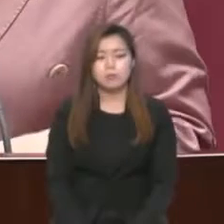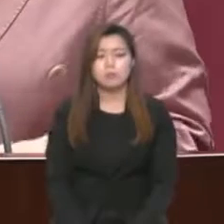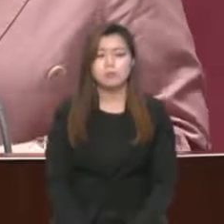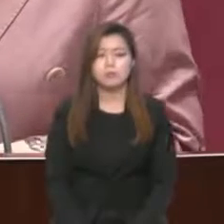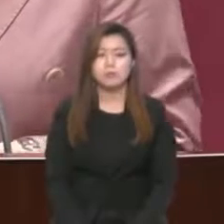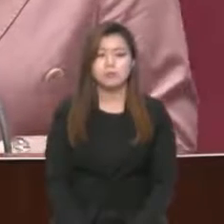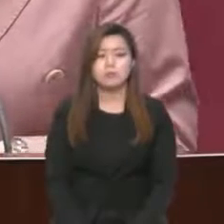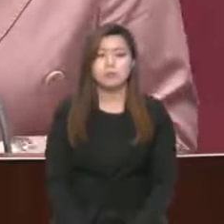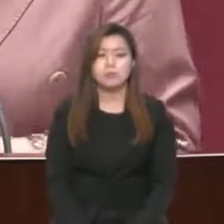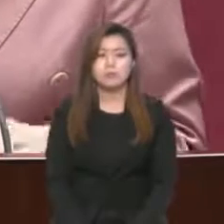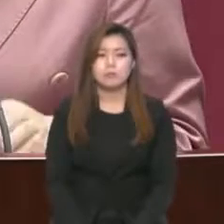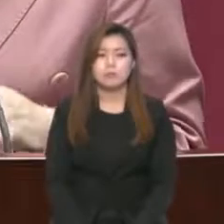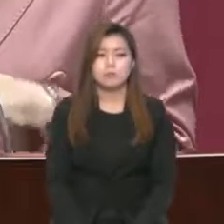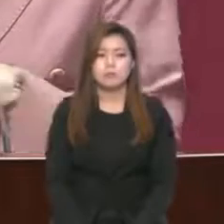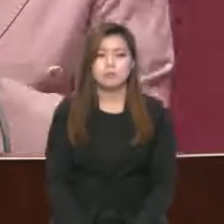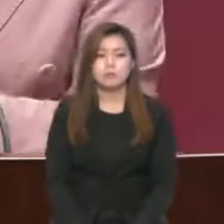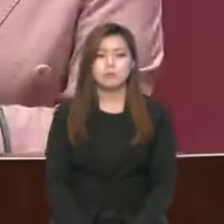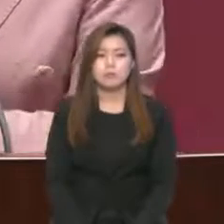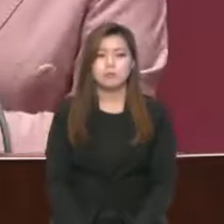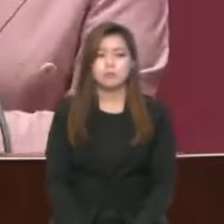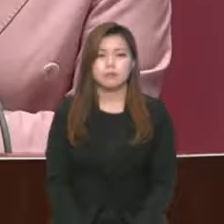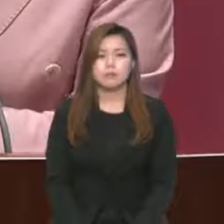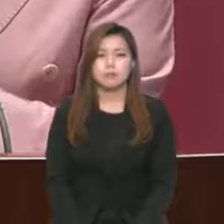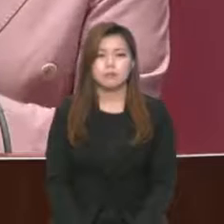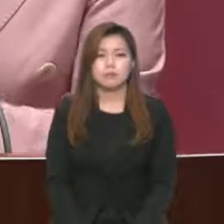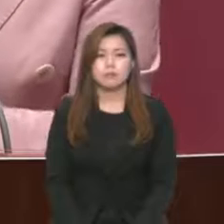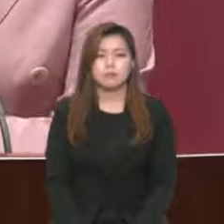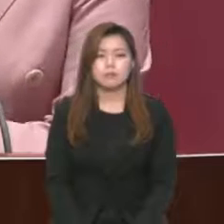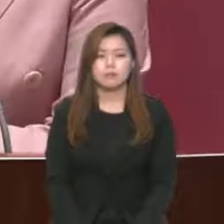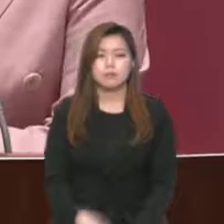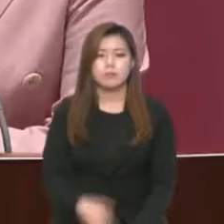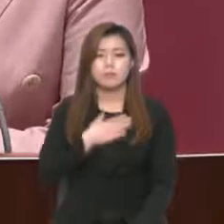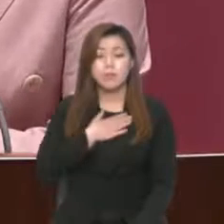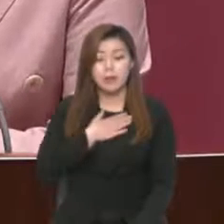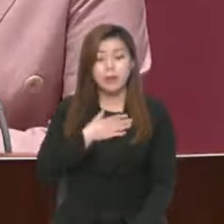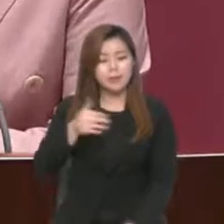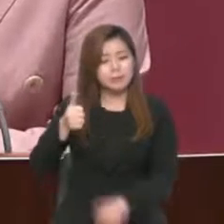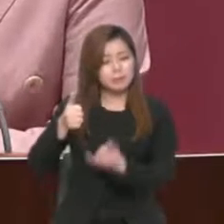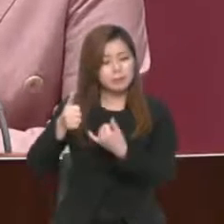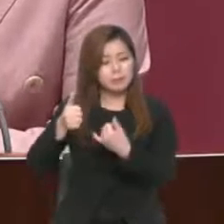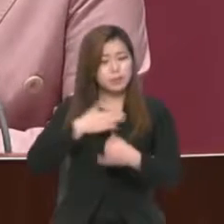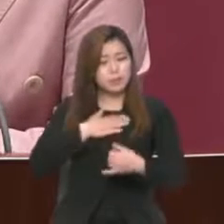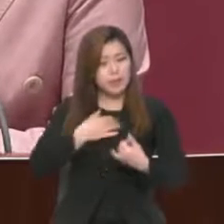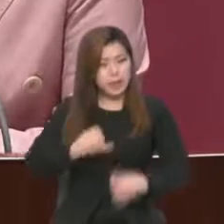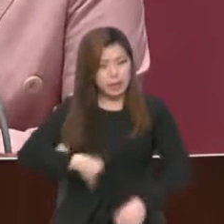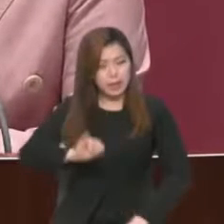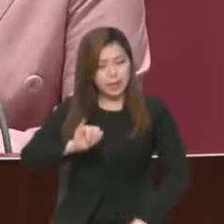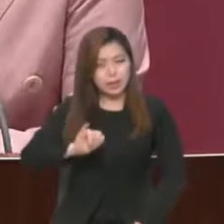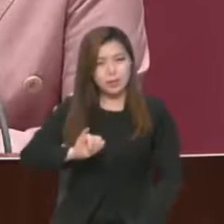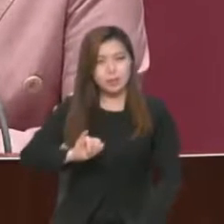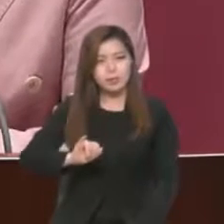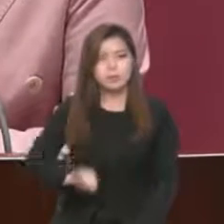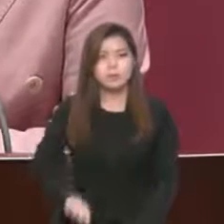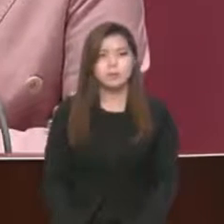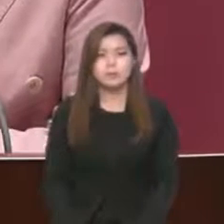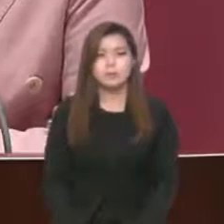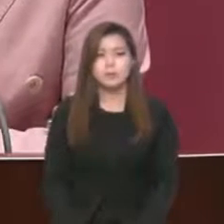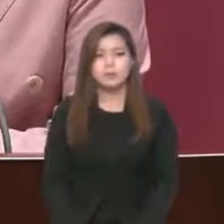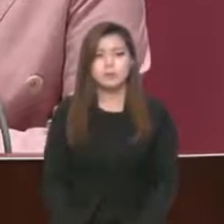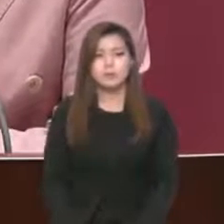그것은 제가 그 딸 아이한테 그 저기